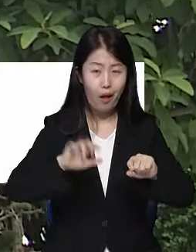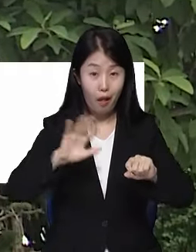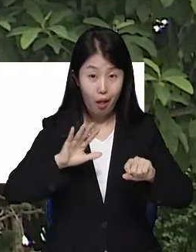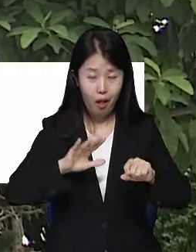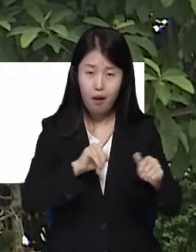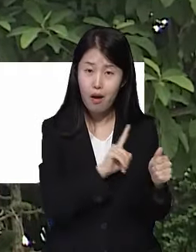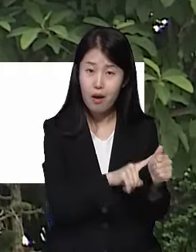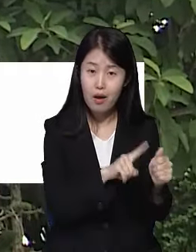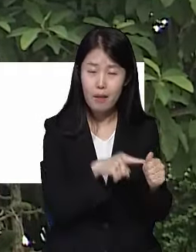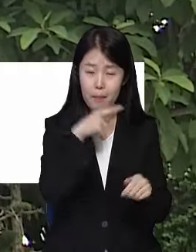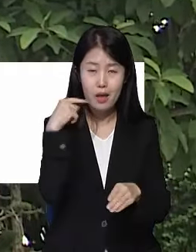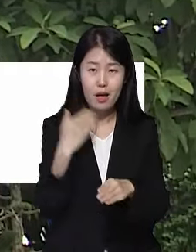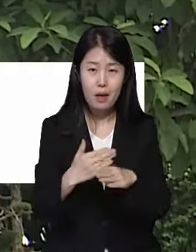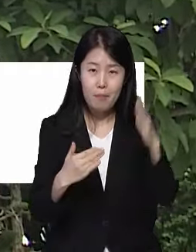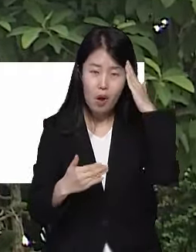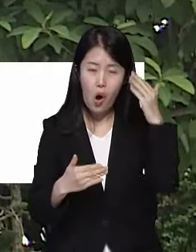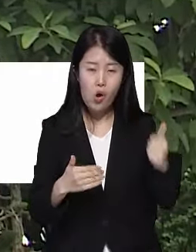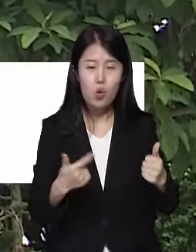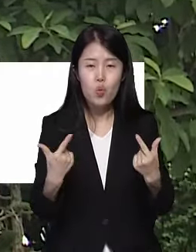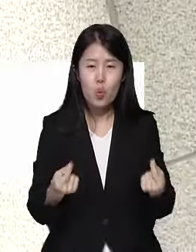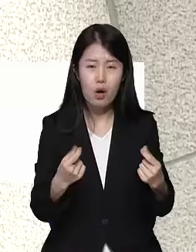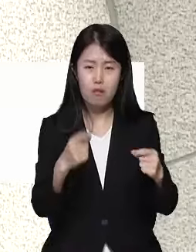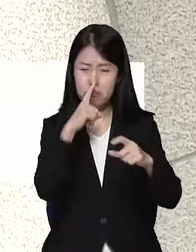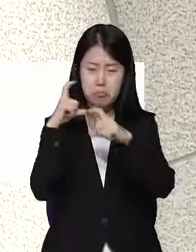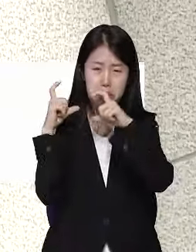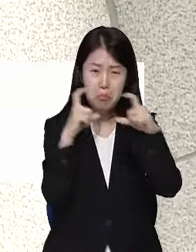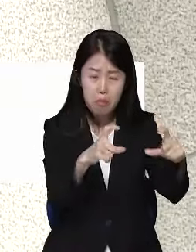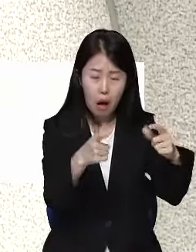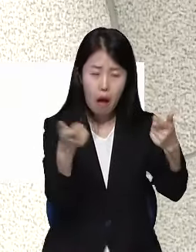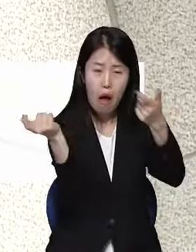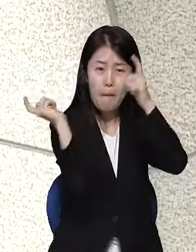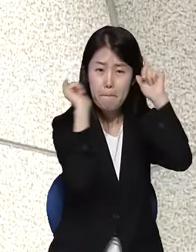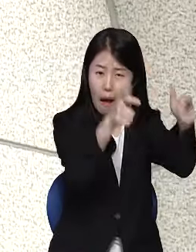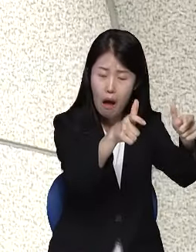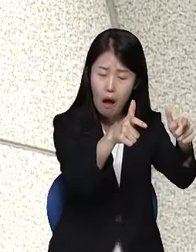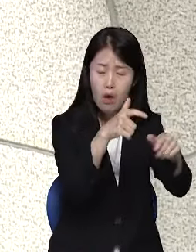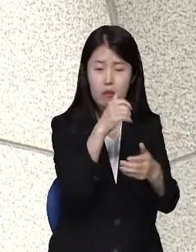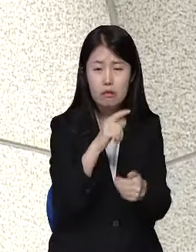A씨를 공산당의 우두머리로 몰아세워 살해했다면서